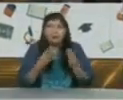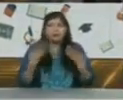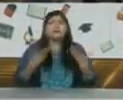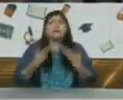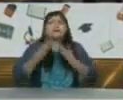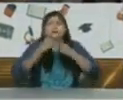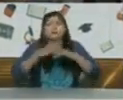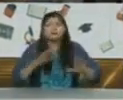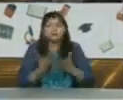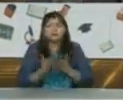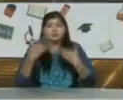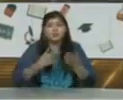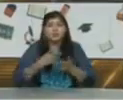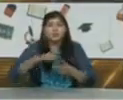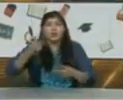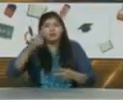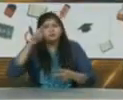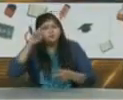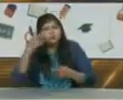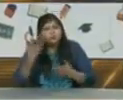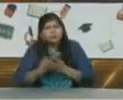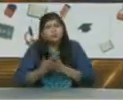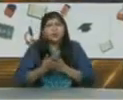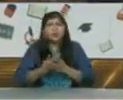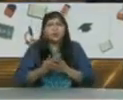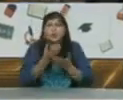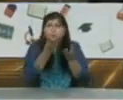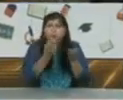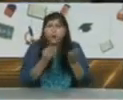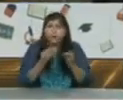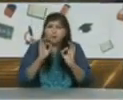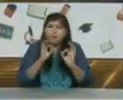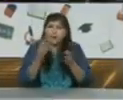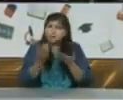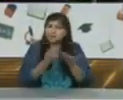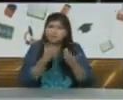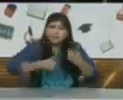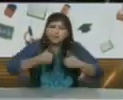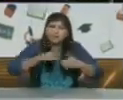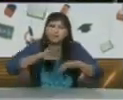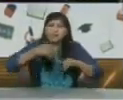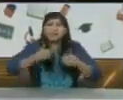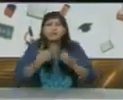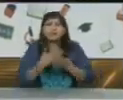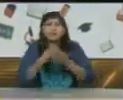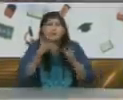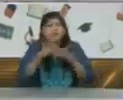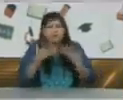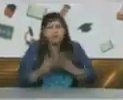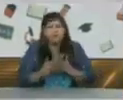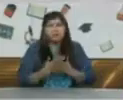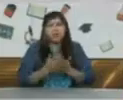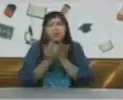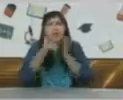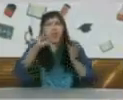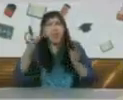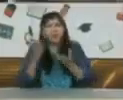होगा अगर अच्छे अंक और अच्छा कॉलेज मिलेगा या नहीं। धन्यवाद।